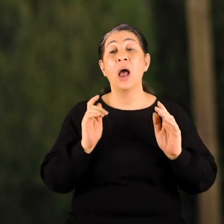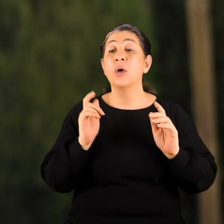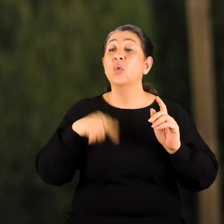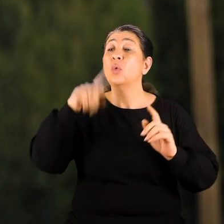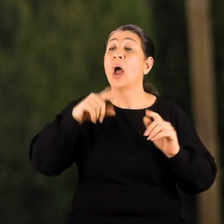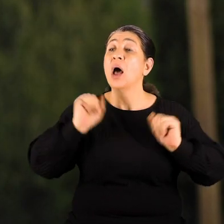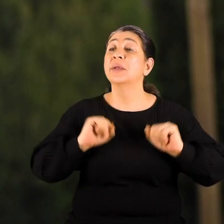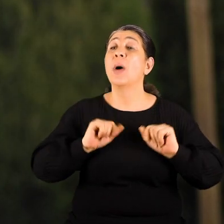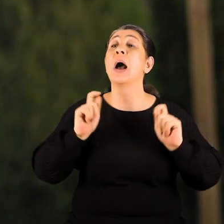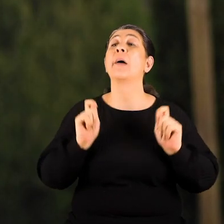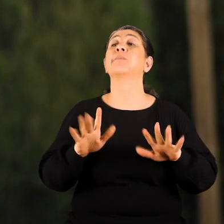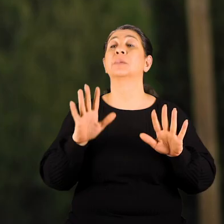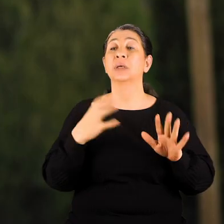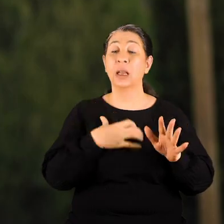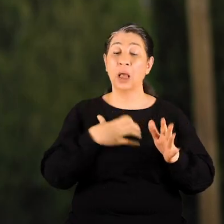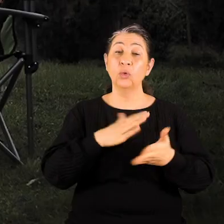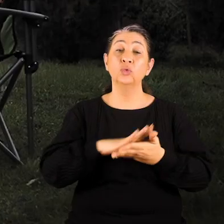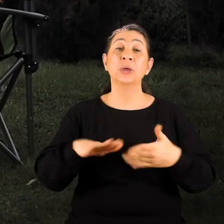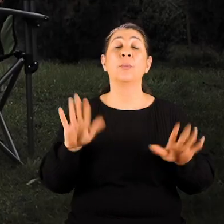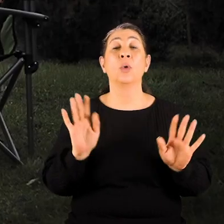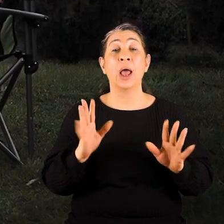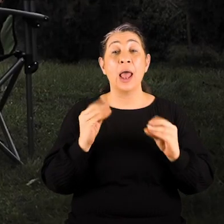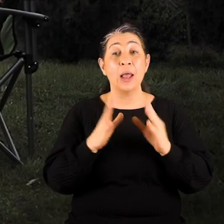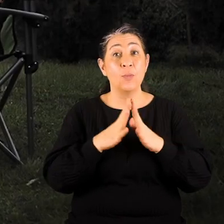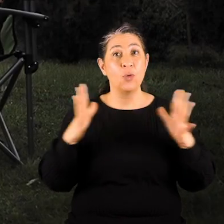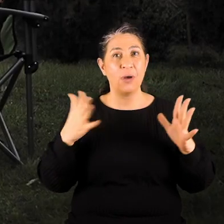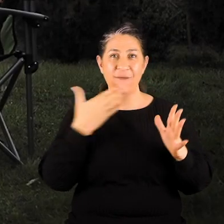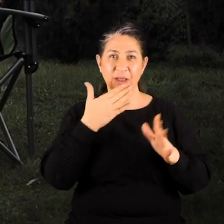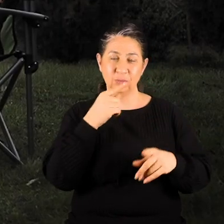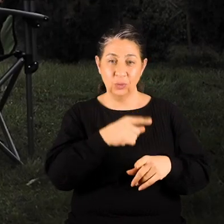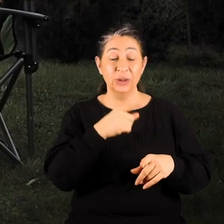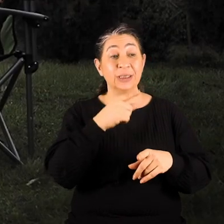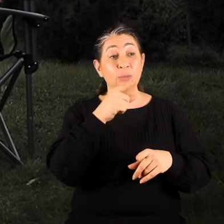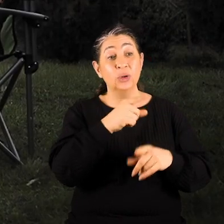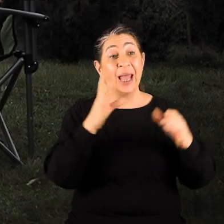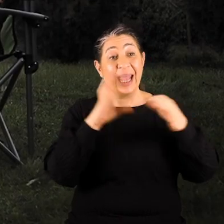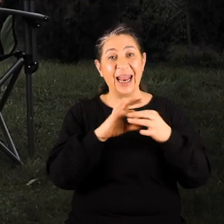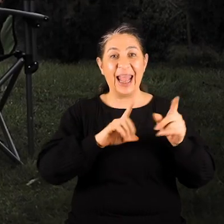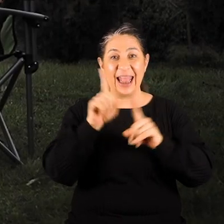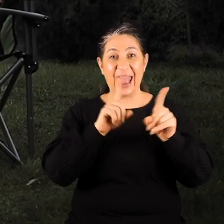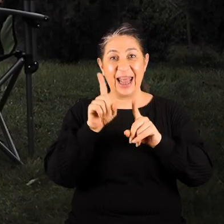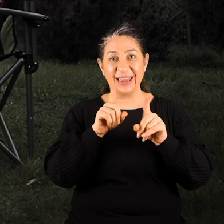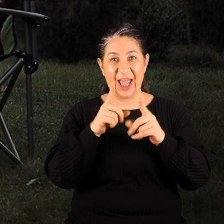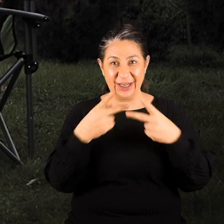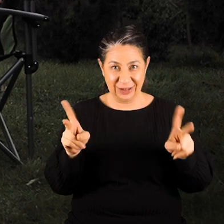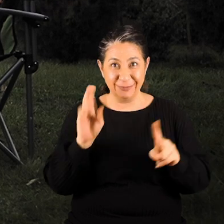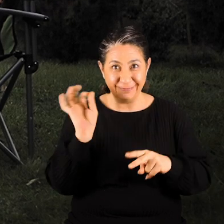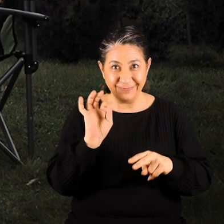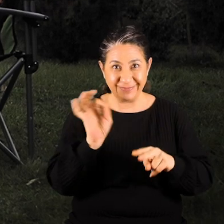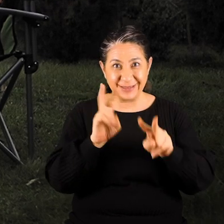Yapmayınca bu iş kendi kendine düzelmiyor çünkü. Hı-hı. En büyük silahın bu. Zaten sen bununla ilgili de bir internet sayfası oluşturdun sanırım. Evet.